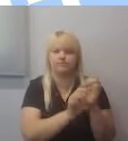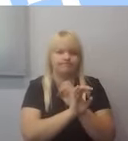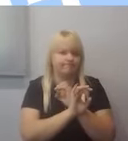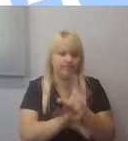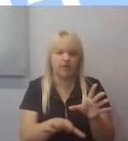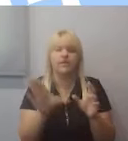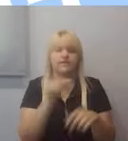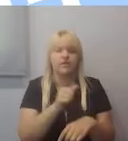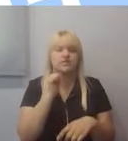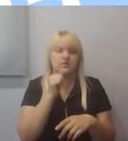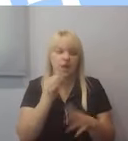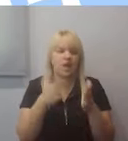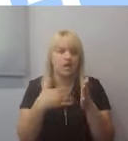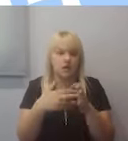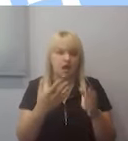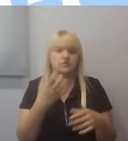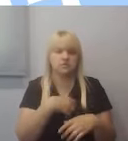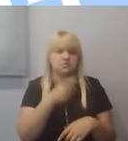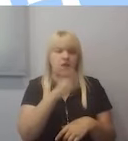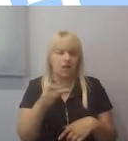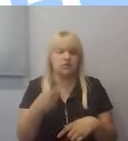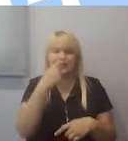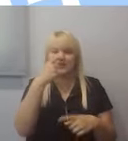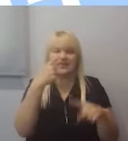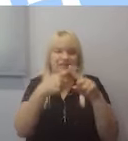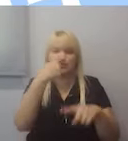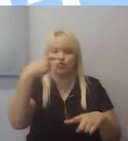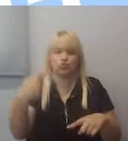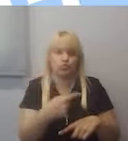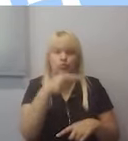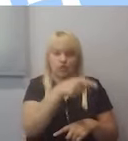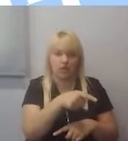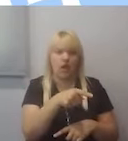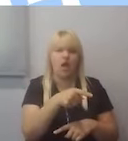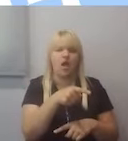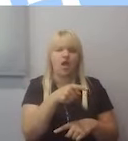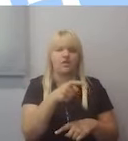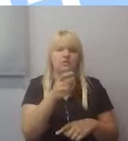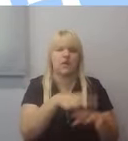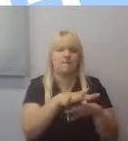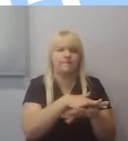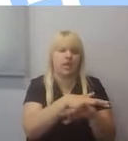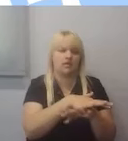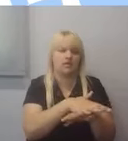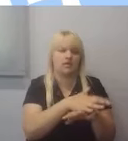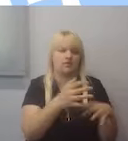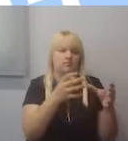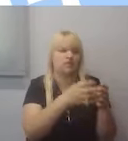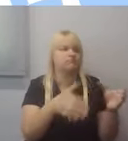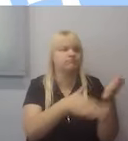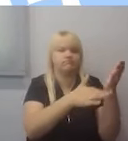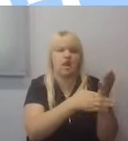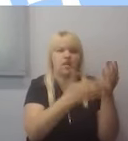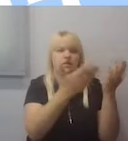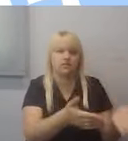pacienti x stundā gūstās uz sabiedrības pleciem respektīvi cik daudz paši varam viens